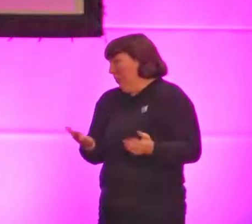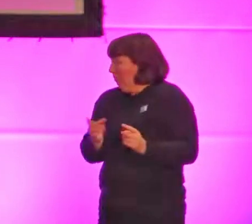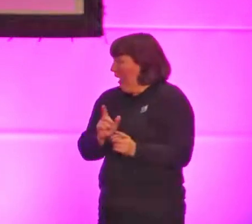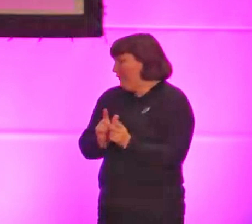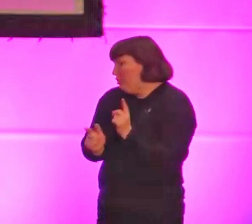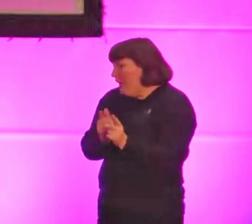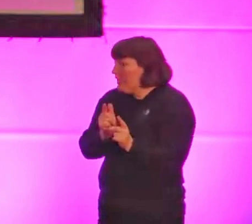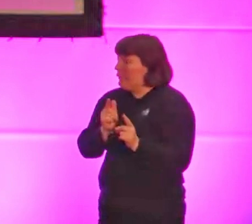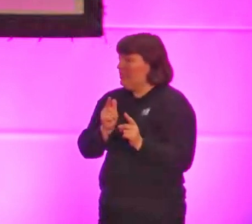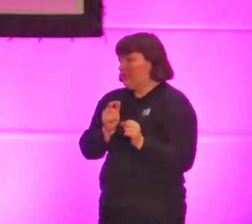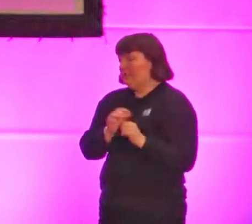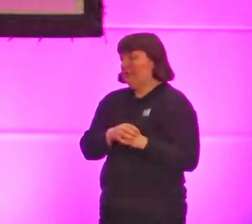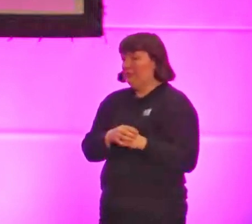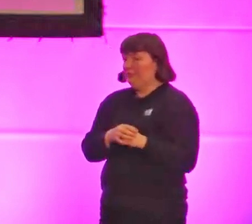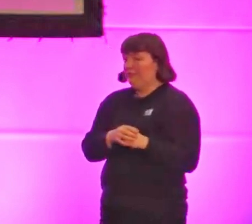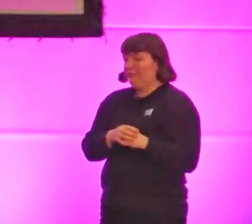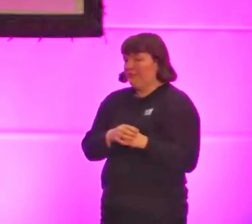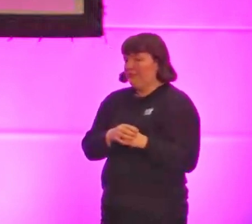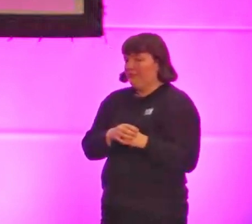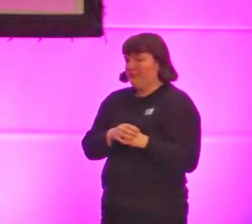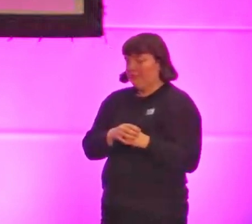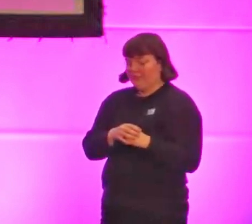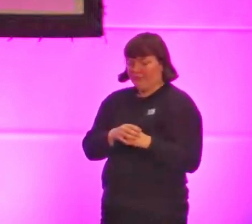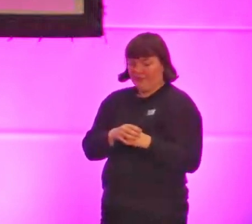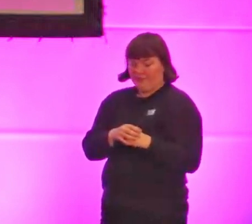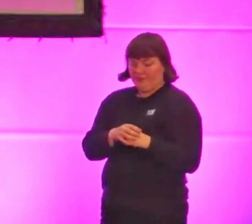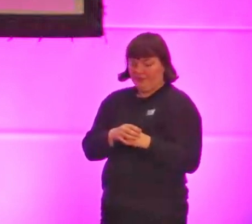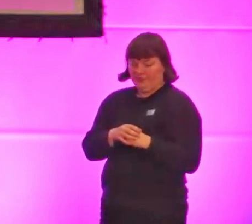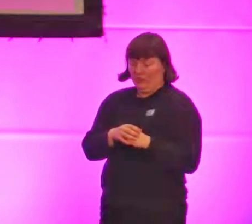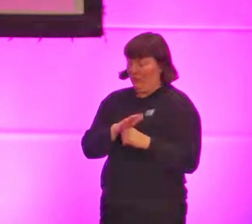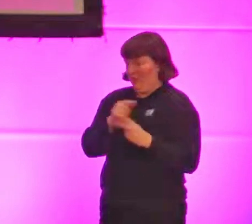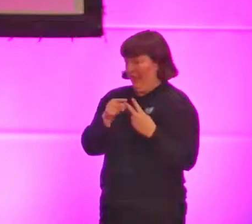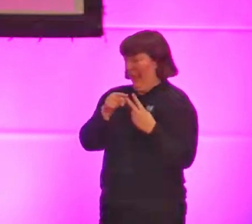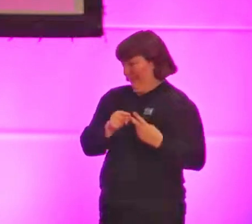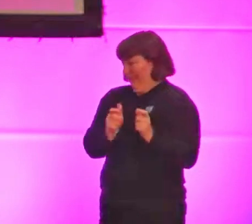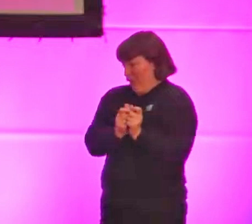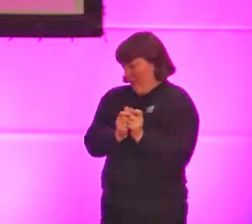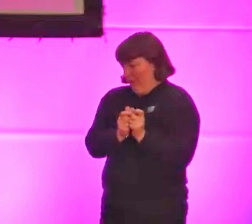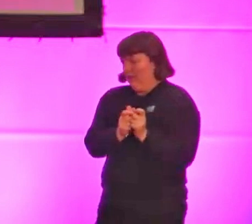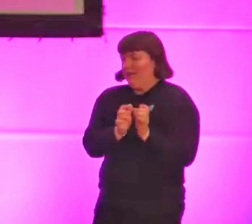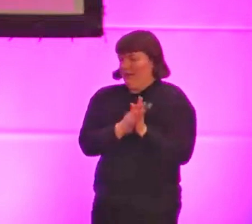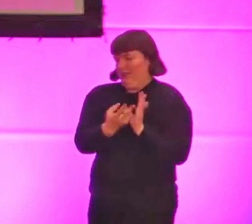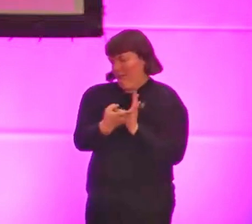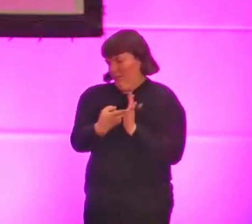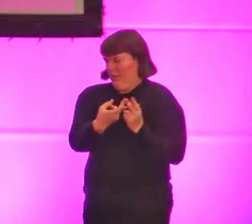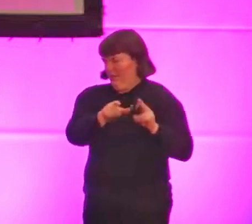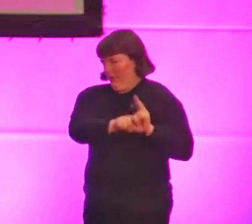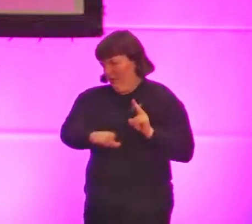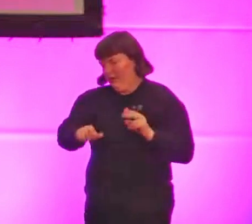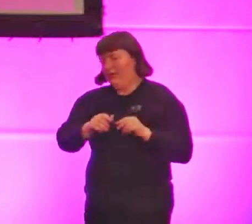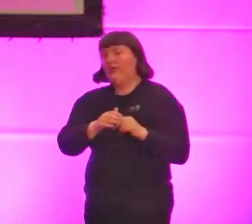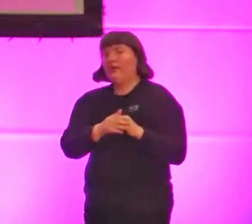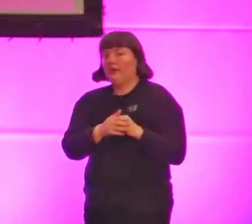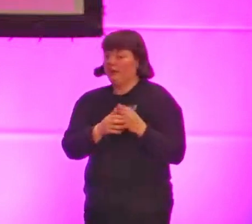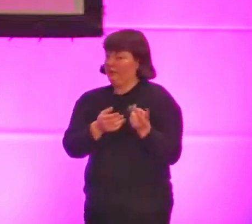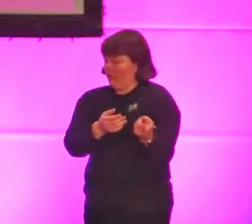under vissa förutsättningar. Då. Och på det andra mötet så